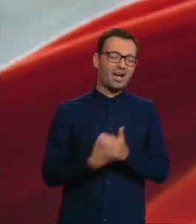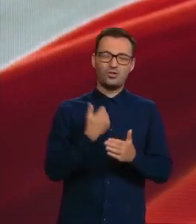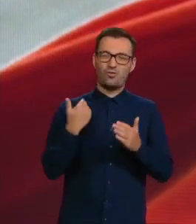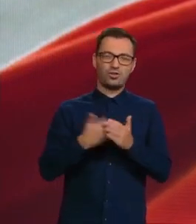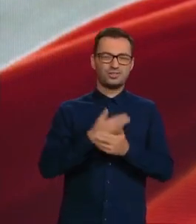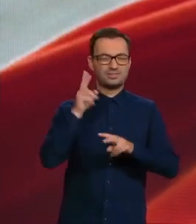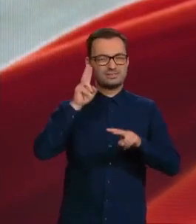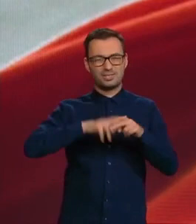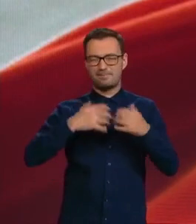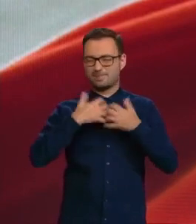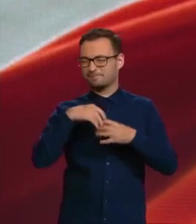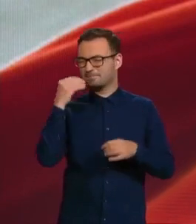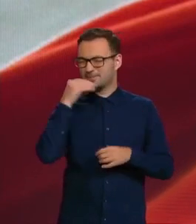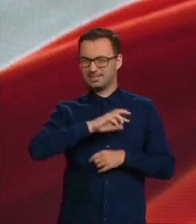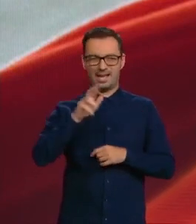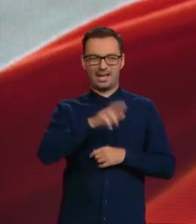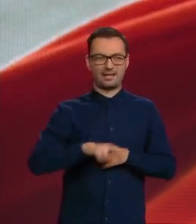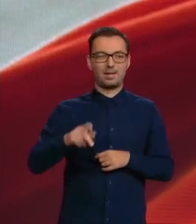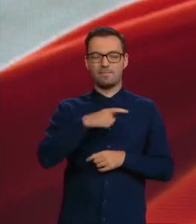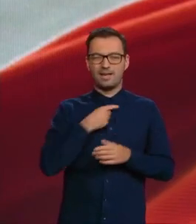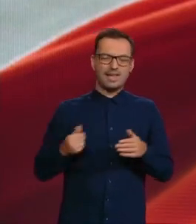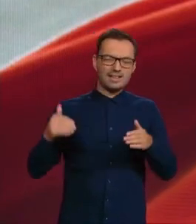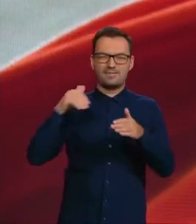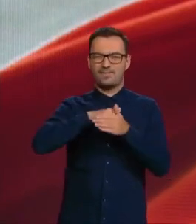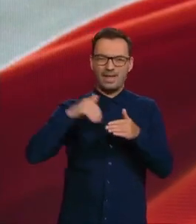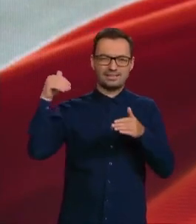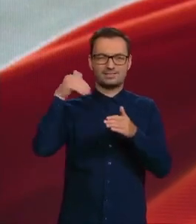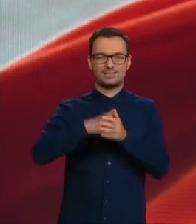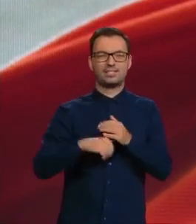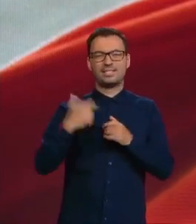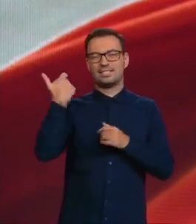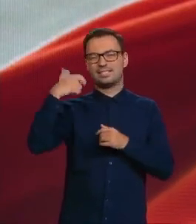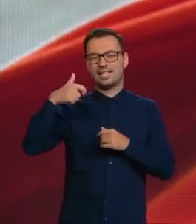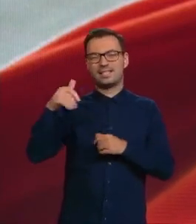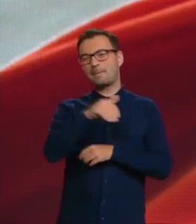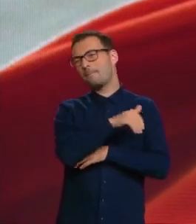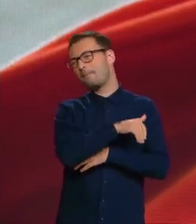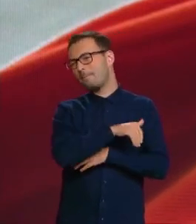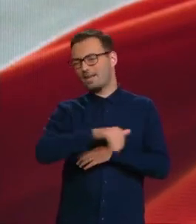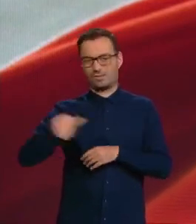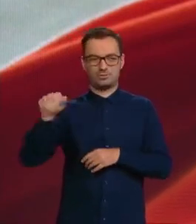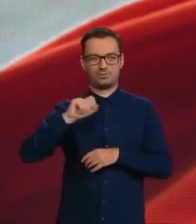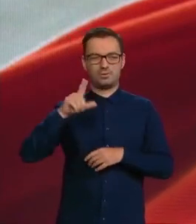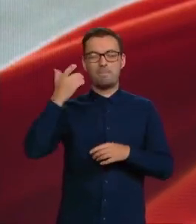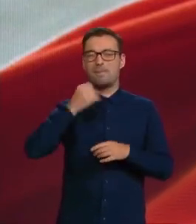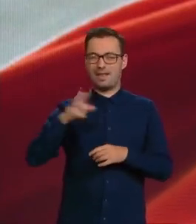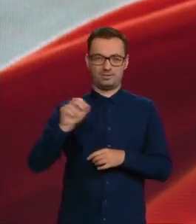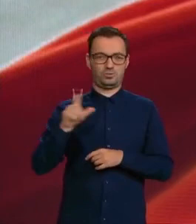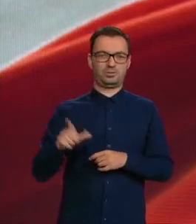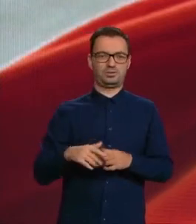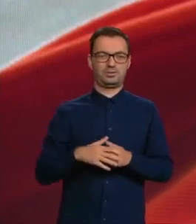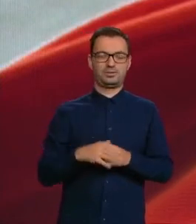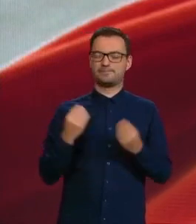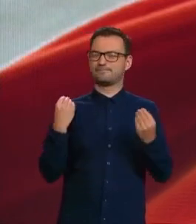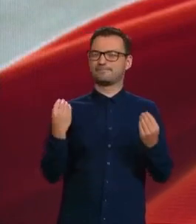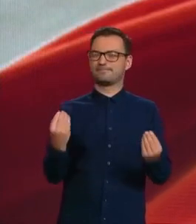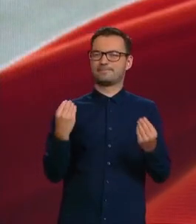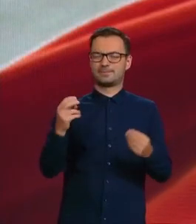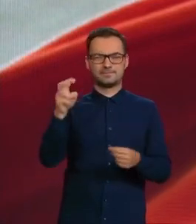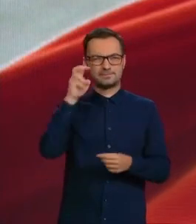regionie. Inwestowaliśmy w te rafinerie setki milionów, a nawet miliardy złotych. To była naprawdę perła w